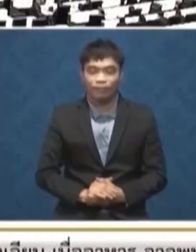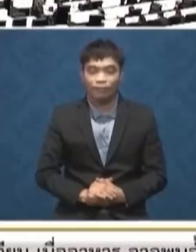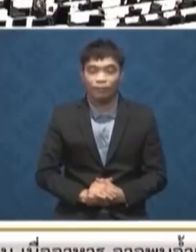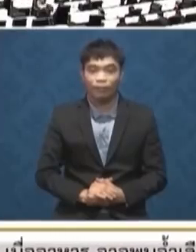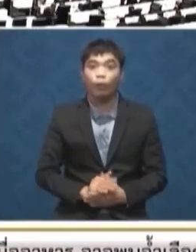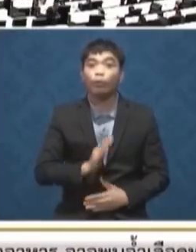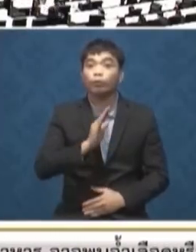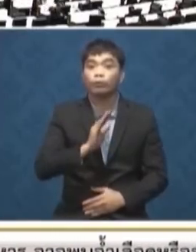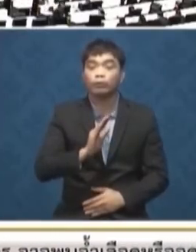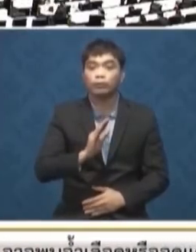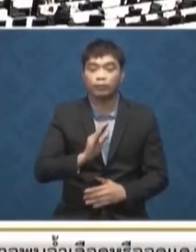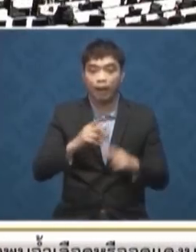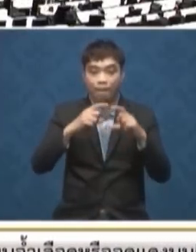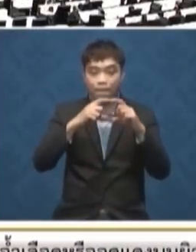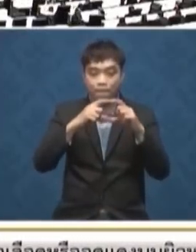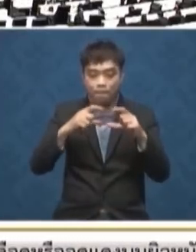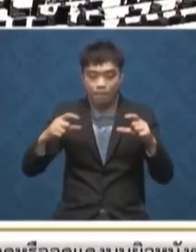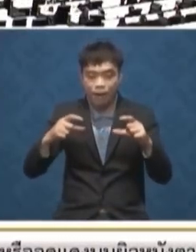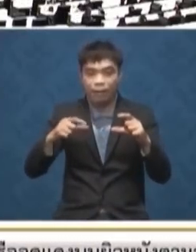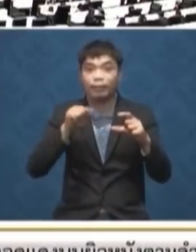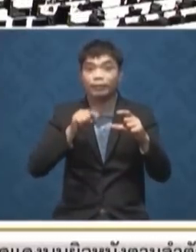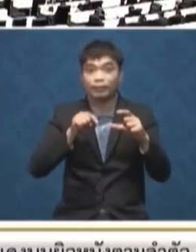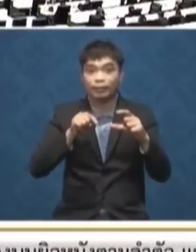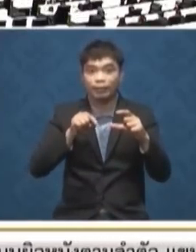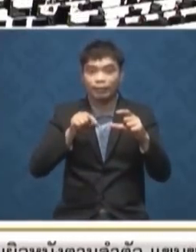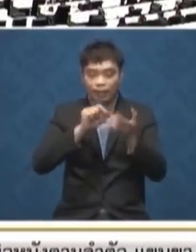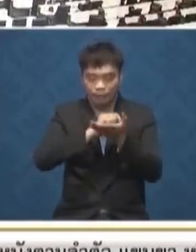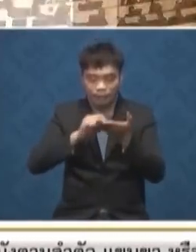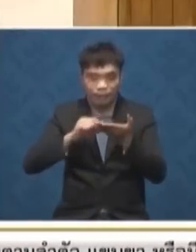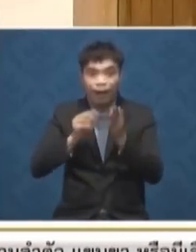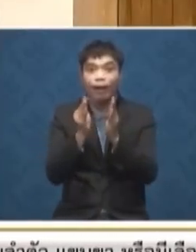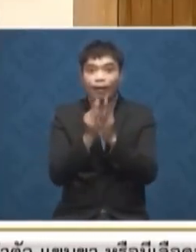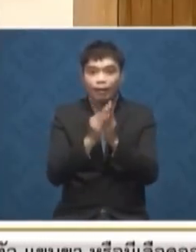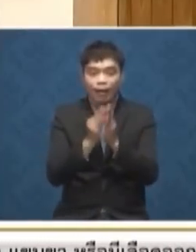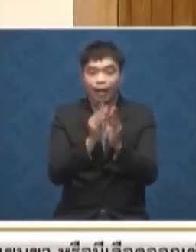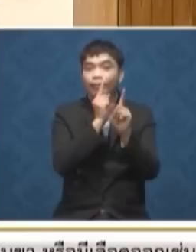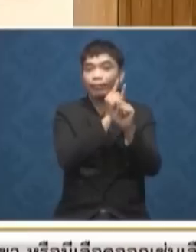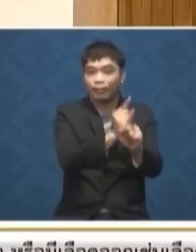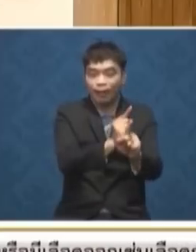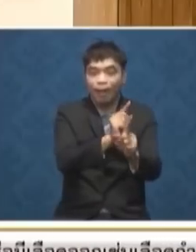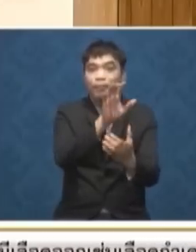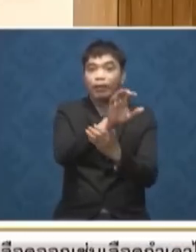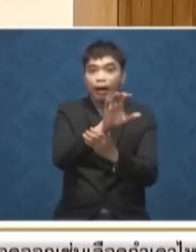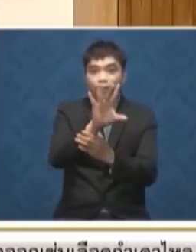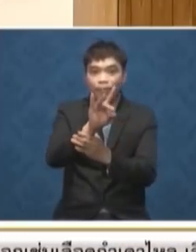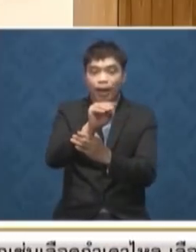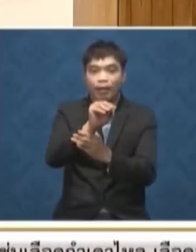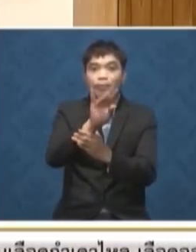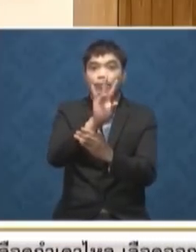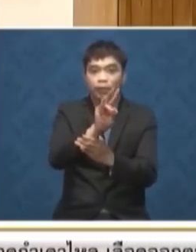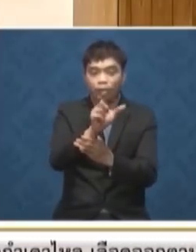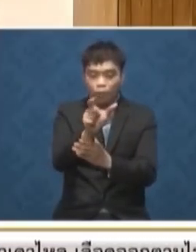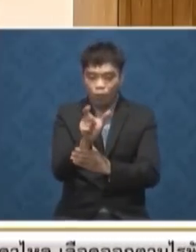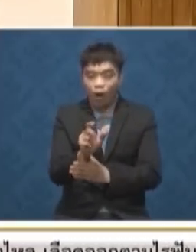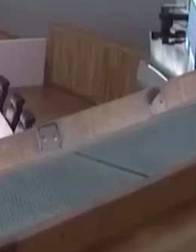เนี่ยจะประชุมเอ้ยไม่ใช่13ตัวจริงประชุมวันจันทร์อังคาร 11 12ใช่มั้ยฮะ ครับมีประชุมสภาอยู่แล้วครับวันนั้น